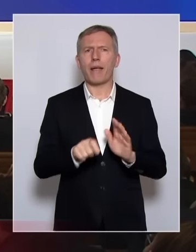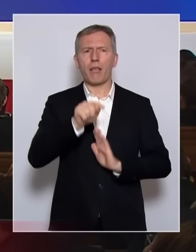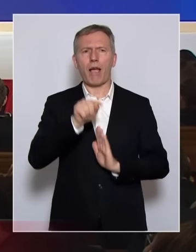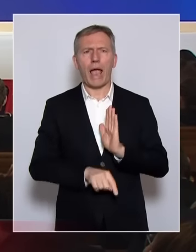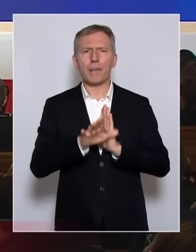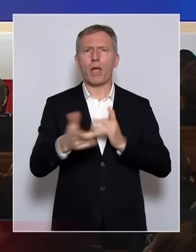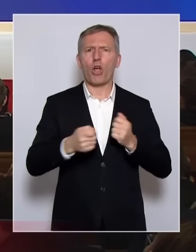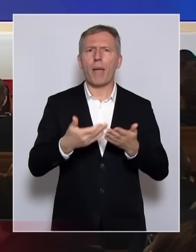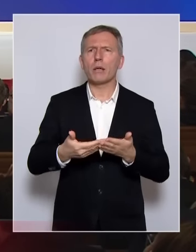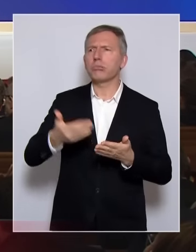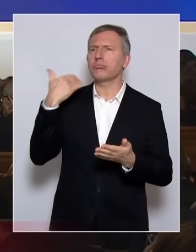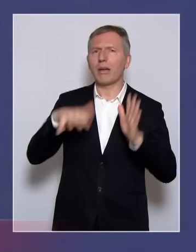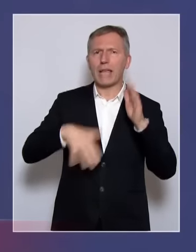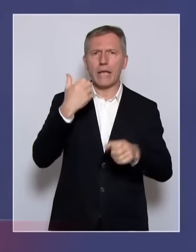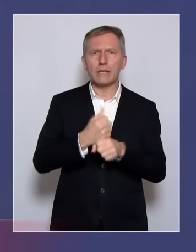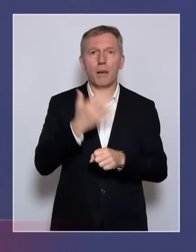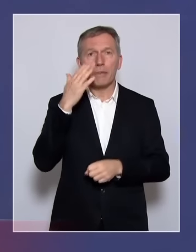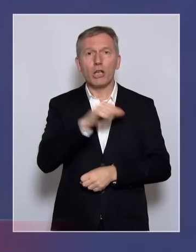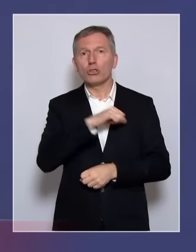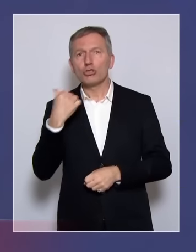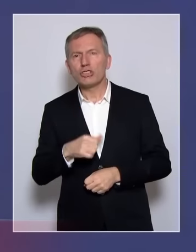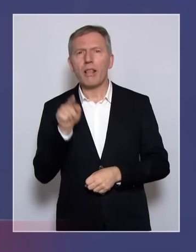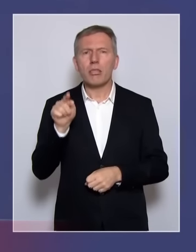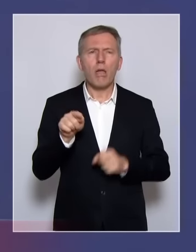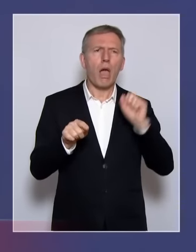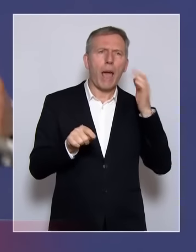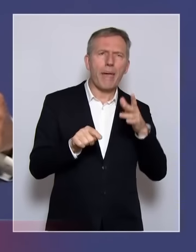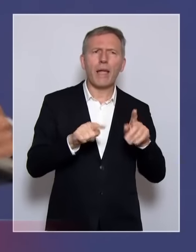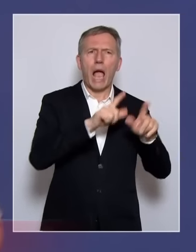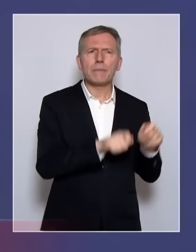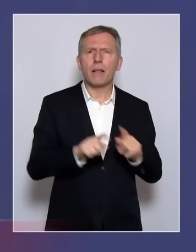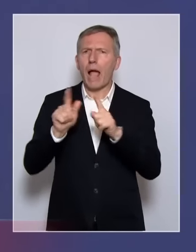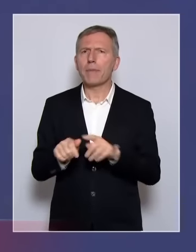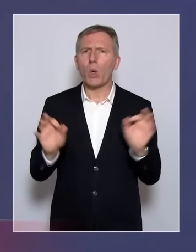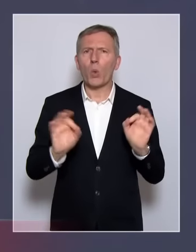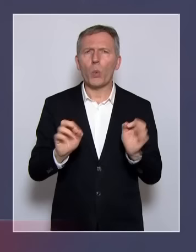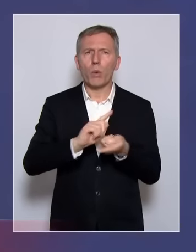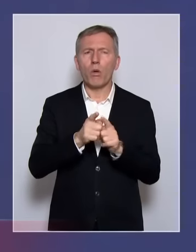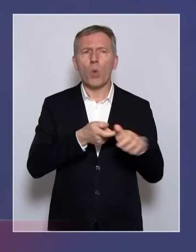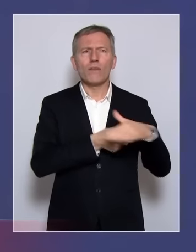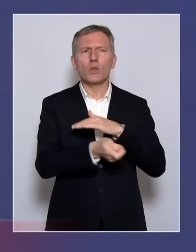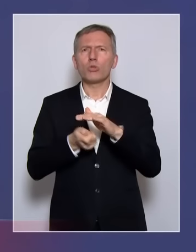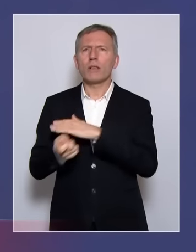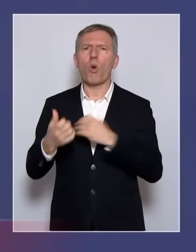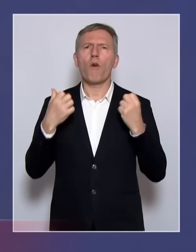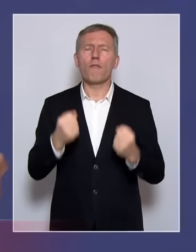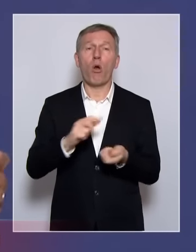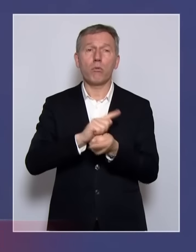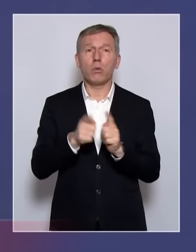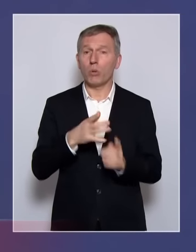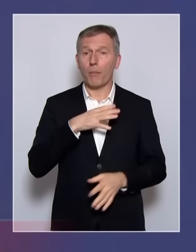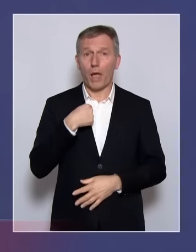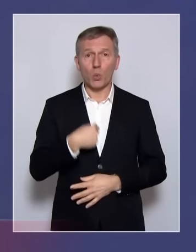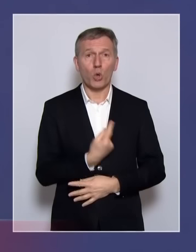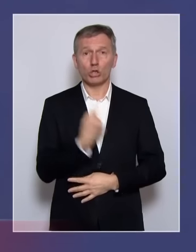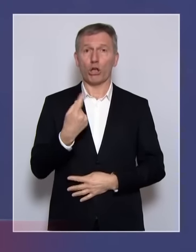avaient été écrites il y a 15 ans. Si les Chinois et les Américains ne les respectent plus en sursubventionnant les secteurs critiques, on ne peut pas être les